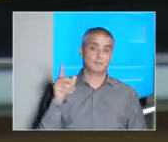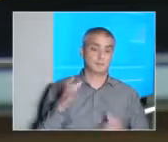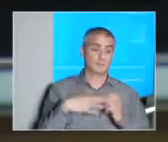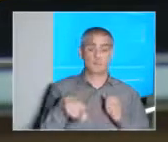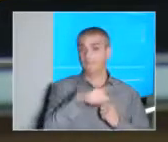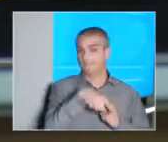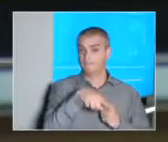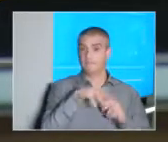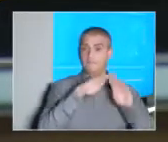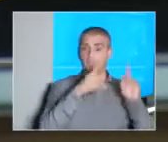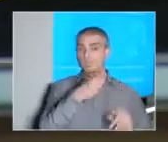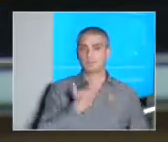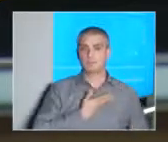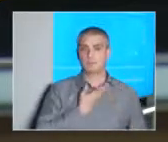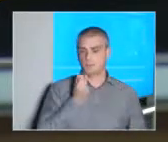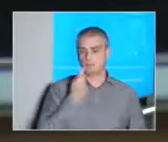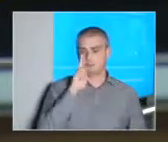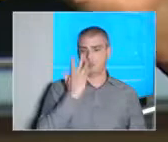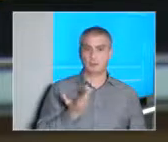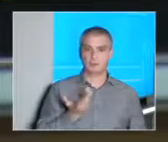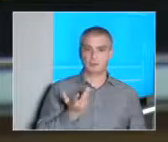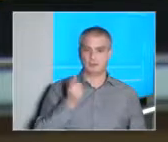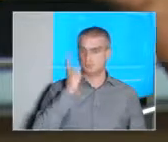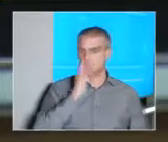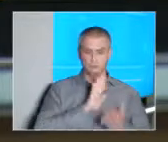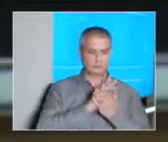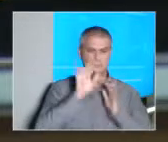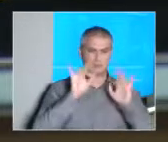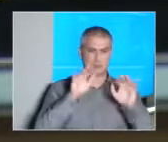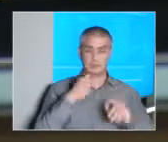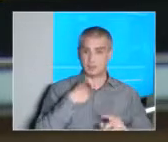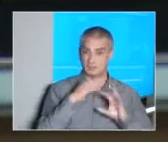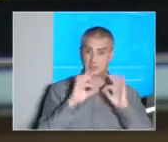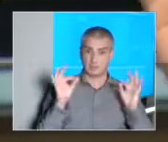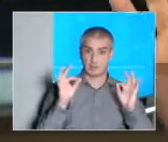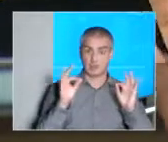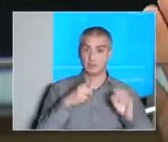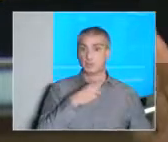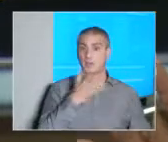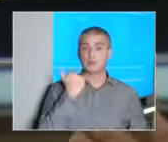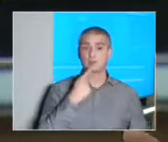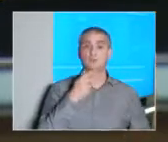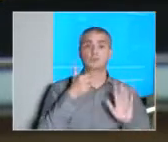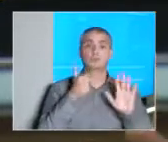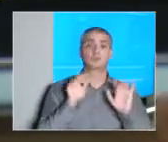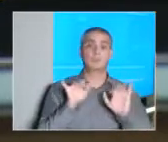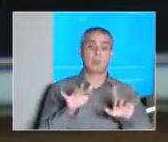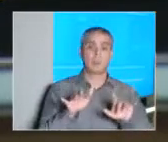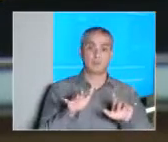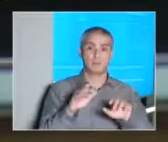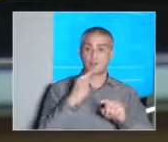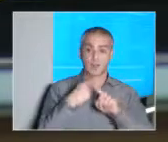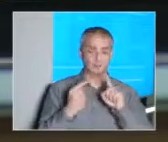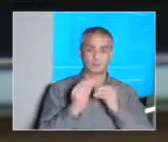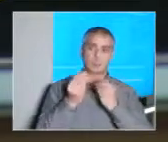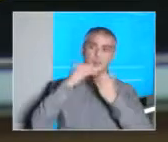החבר'ה, המוסדיים יקבלו יותר, נכון? איומים, 12 מיליארד. אתה יודע, כשאני התחלתי את המערכה, זה היה 6 מיליארד. כל